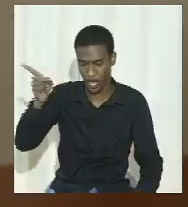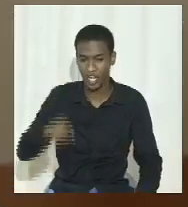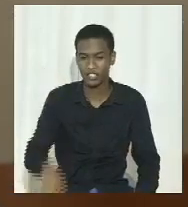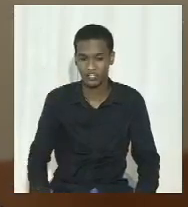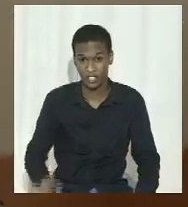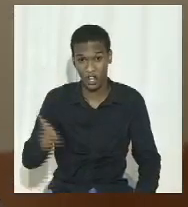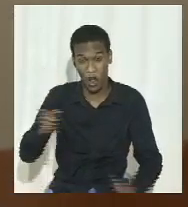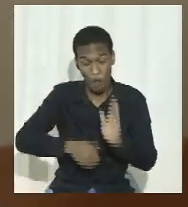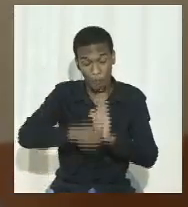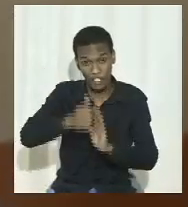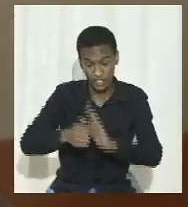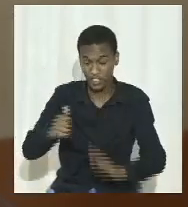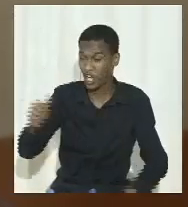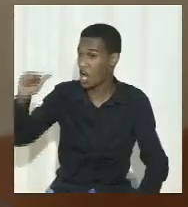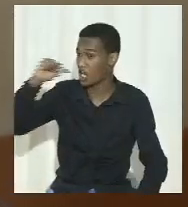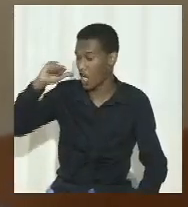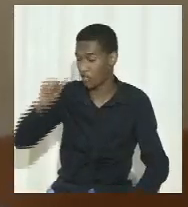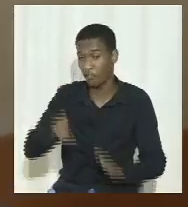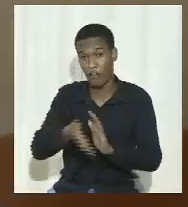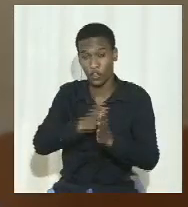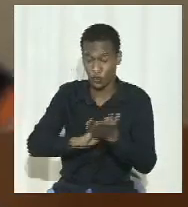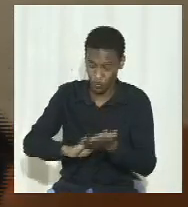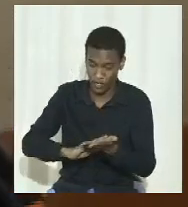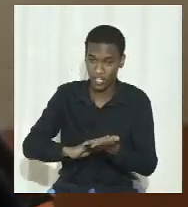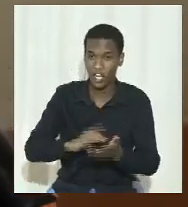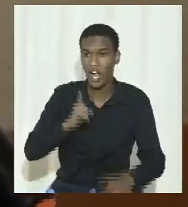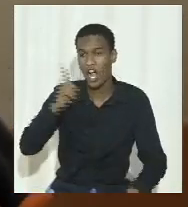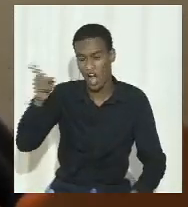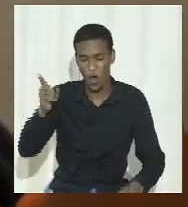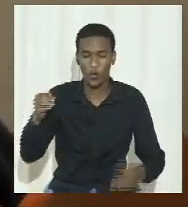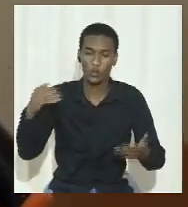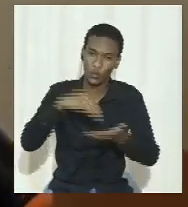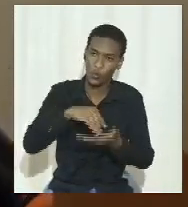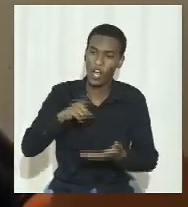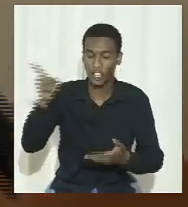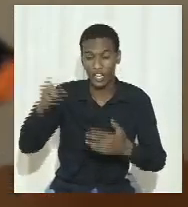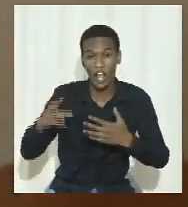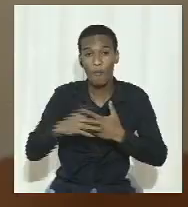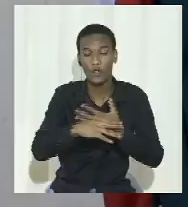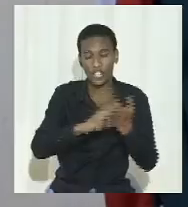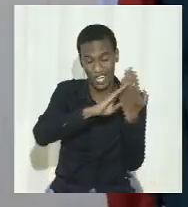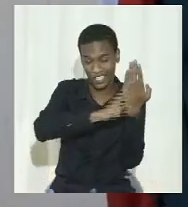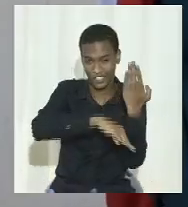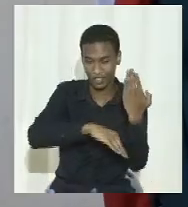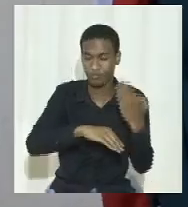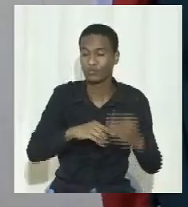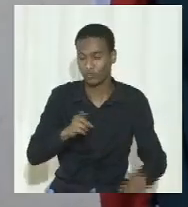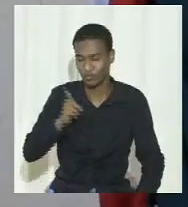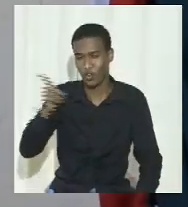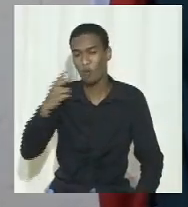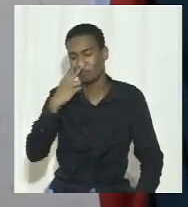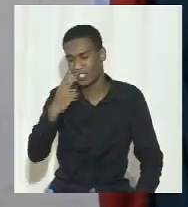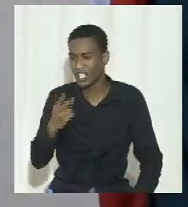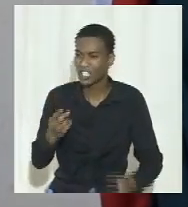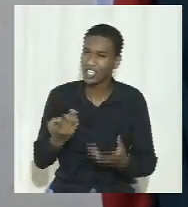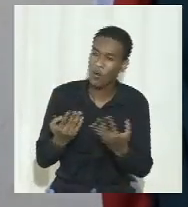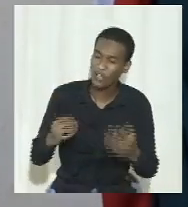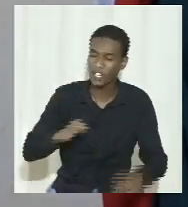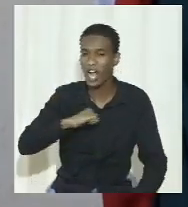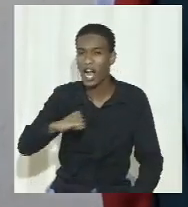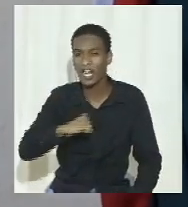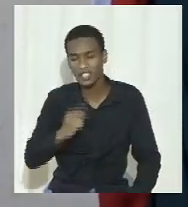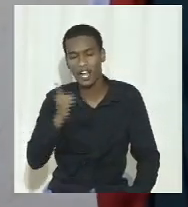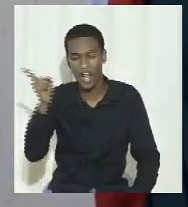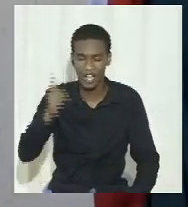ny fidiovana sy ny fanadiovana dia tonga taty amin'ny distrika ny Ambosary Atsimo ny jery ny asa efa vitany eo anivo ny CCO Kere